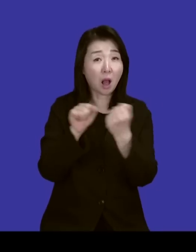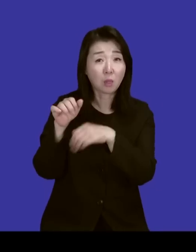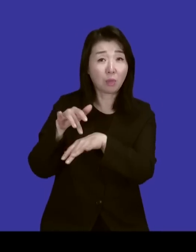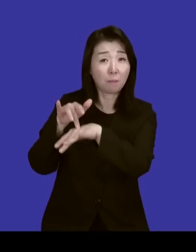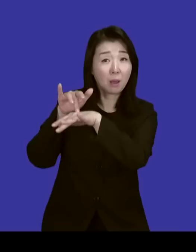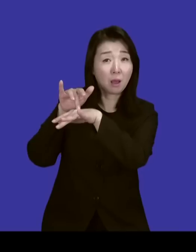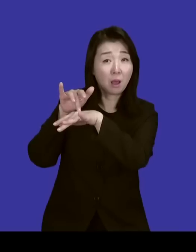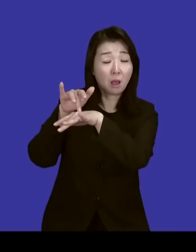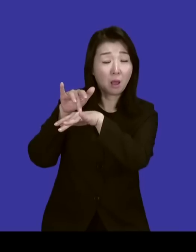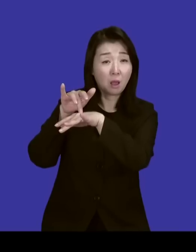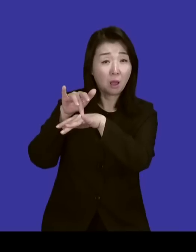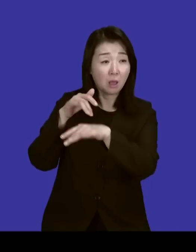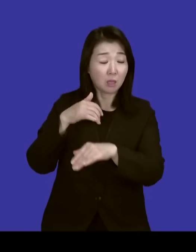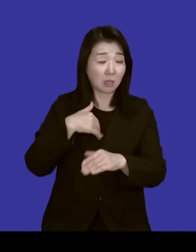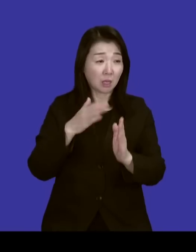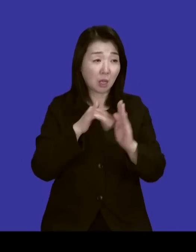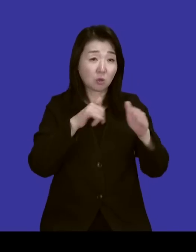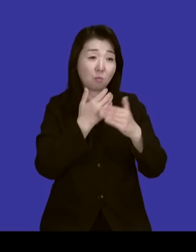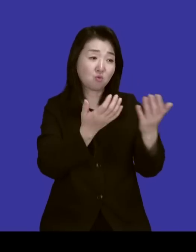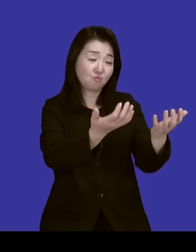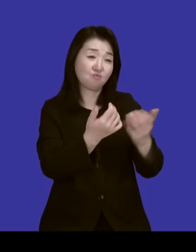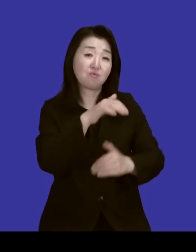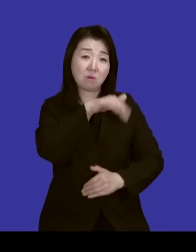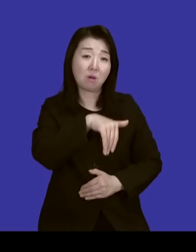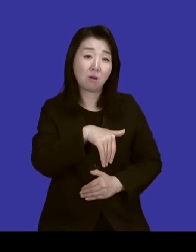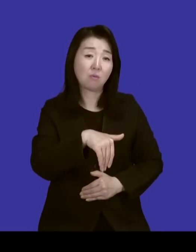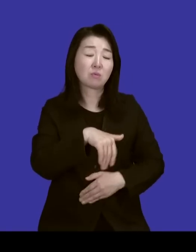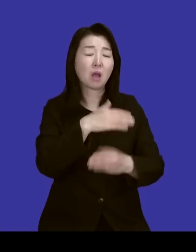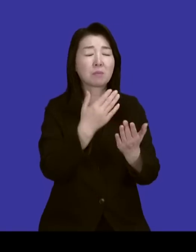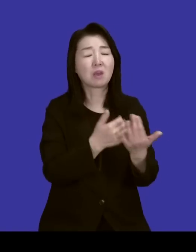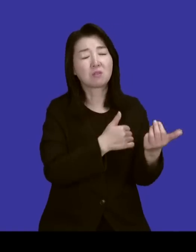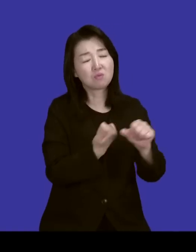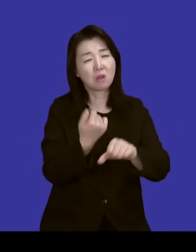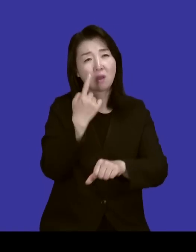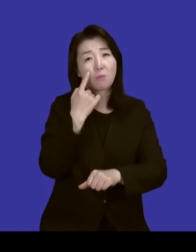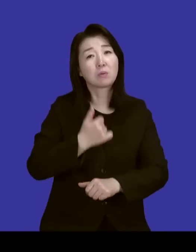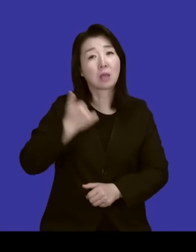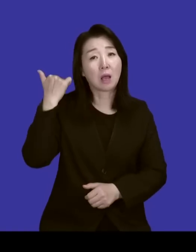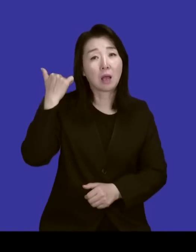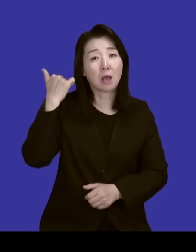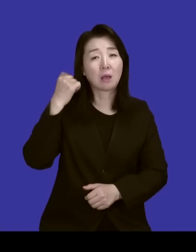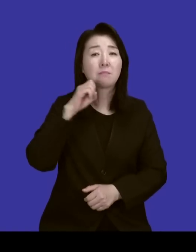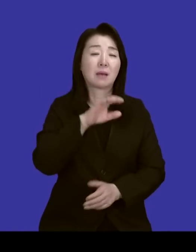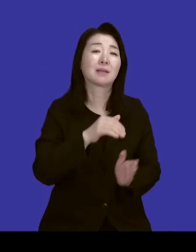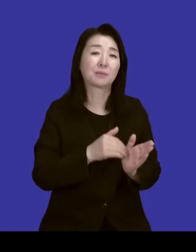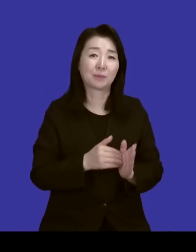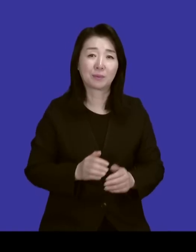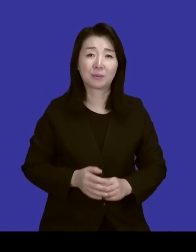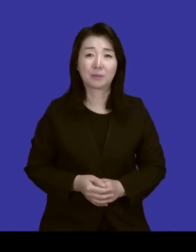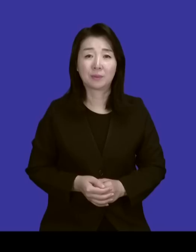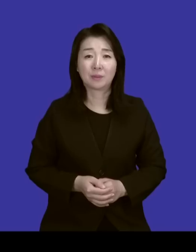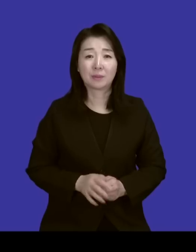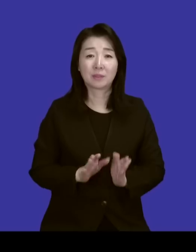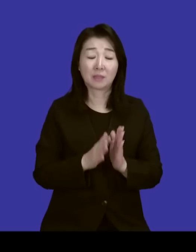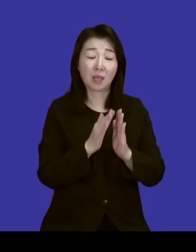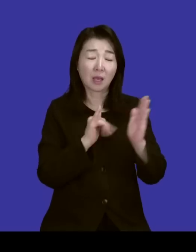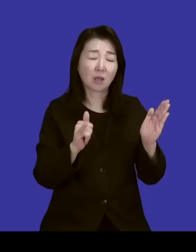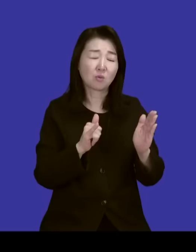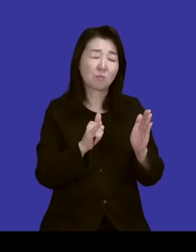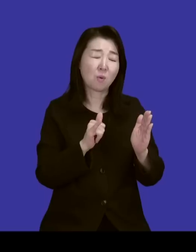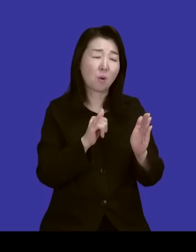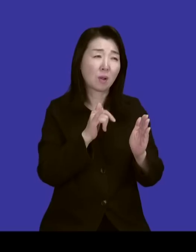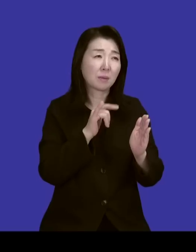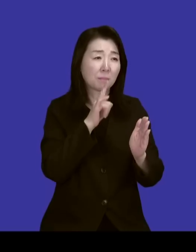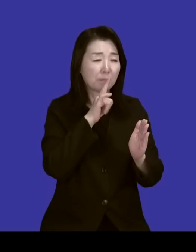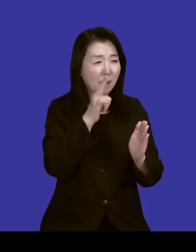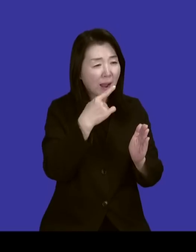제가 식구들 다 불러놓고 예. 우린 다 죽자 아. 뭐 이런 말까지 했었어요. 아. 그런데 뭐 식구들 여러 가지 의견도